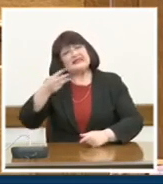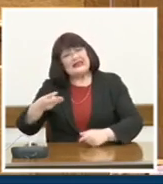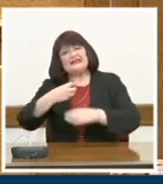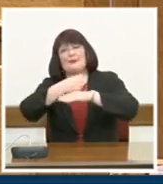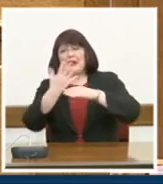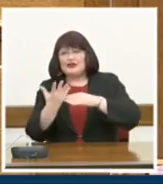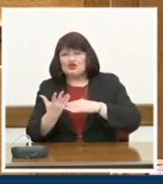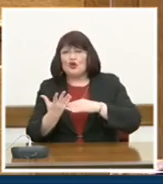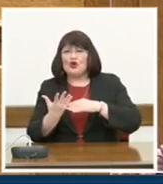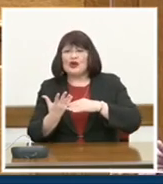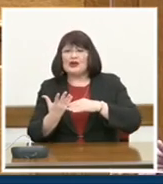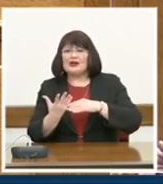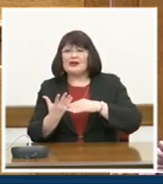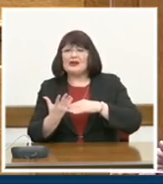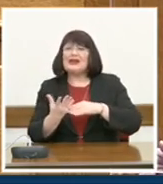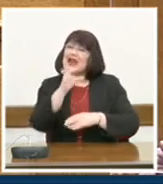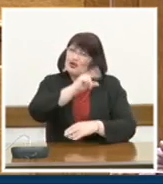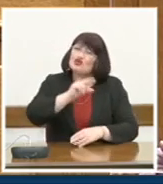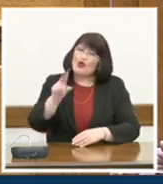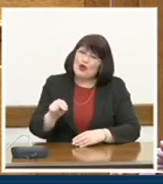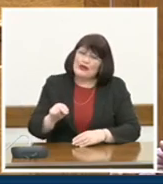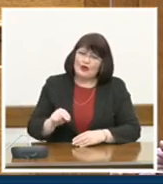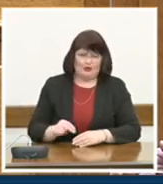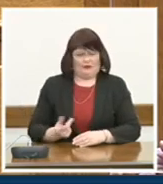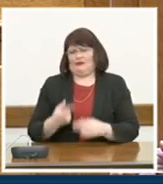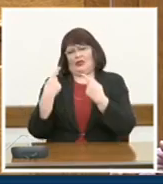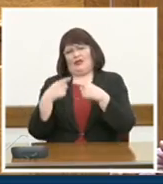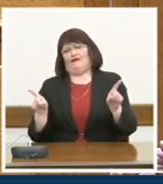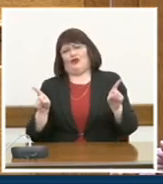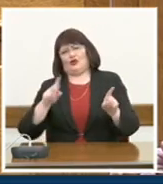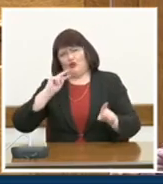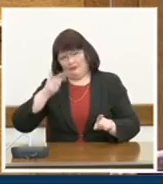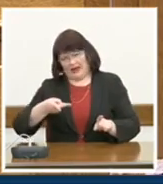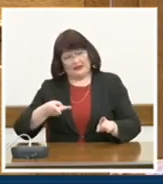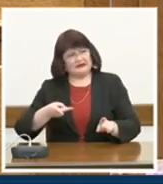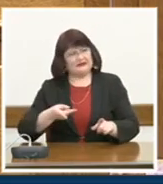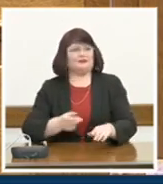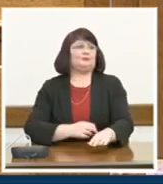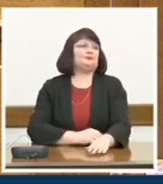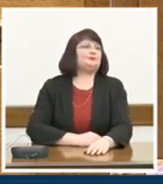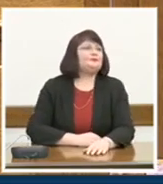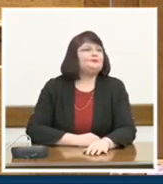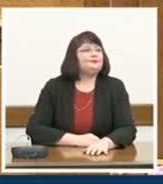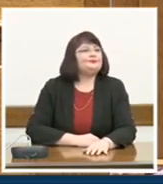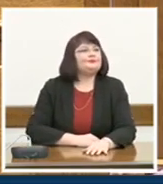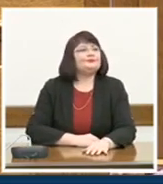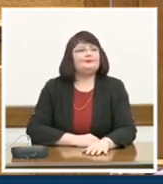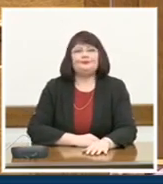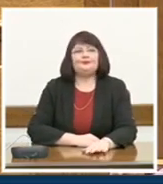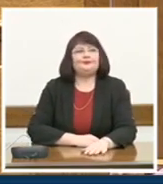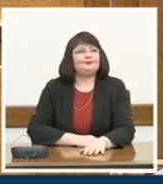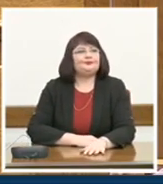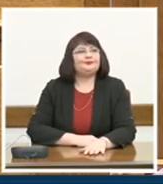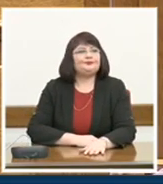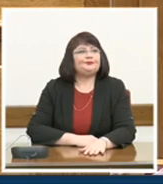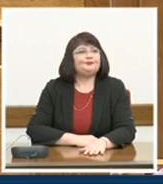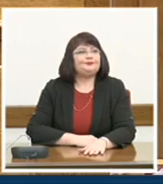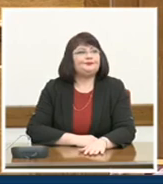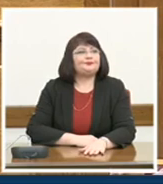ΑΛ? Προφανώς και δεν είναι οι ίδιοι, τους απαντάμε. Άλλωστε το ίδιο το σύστημα δεν θέλει και δεν